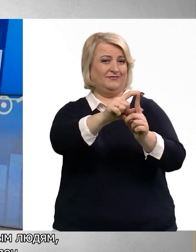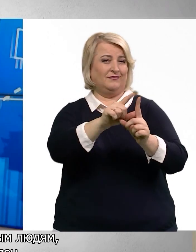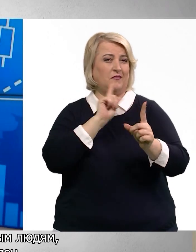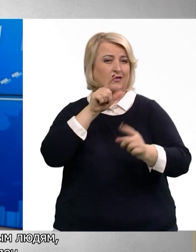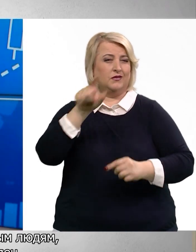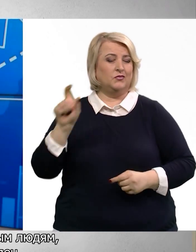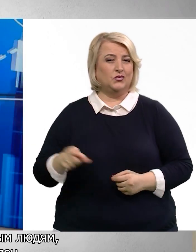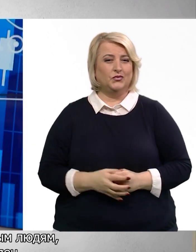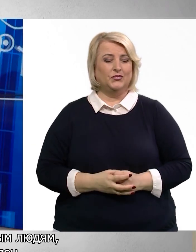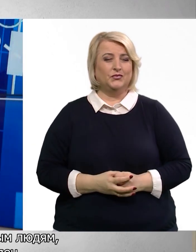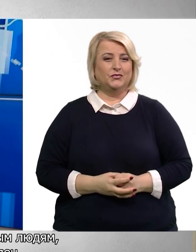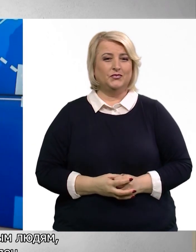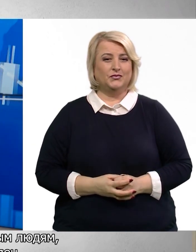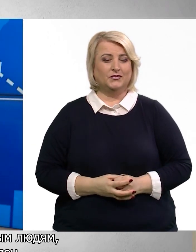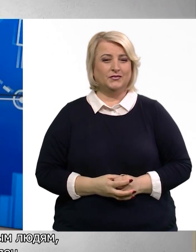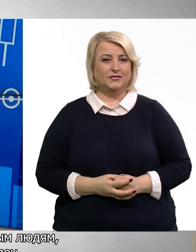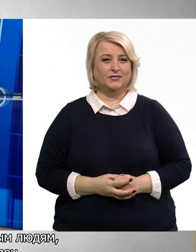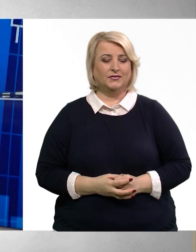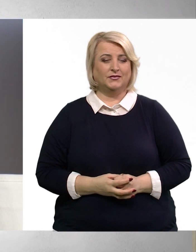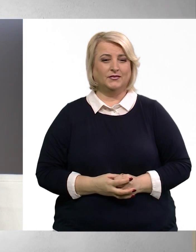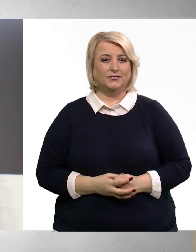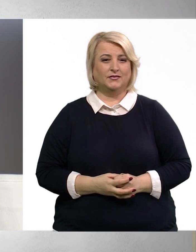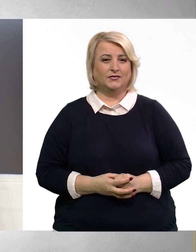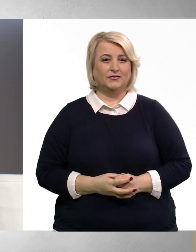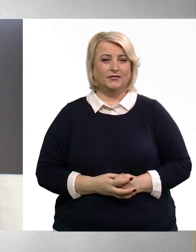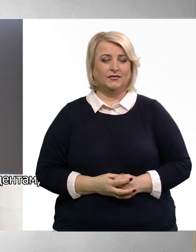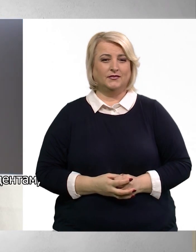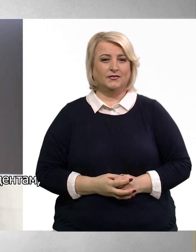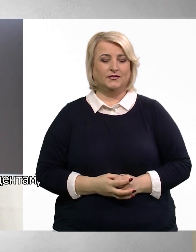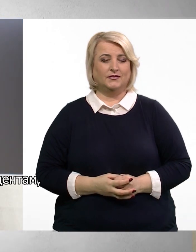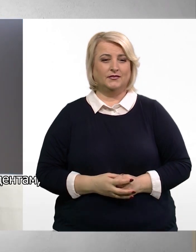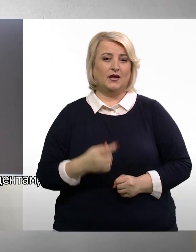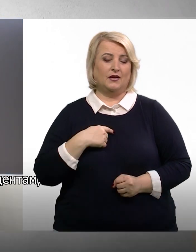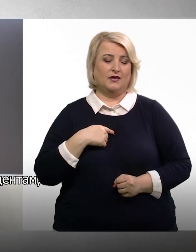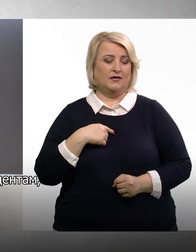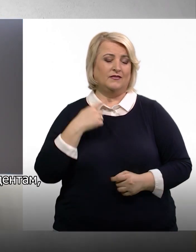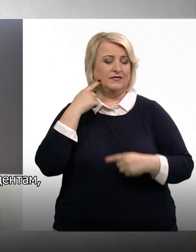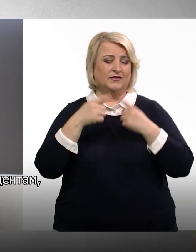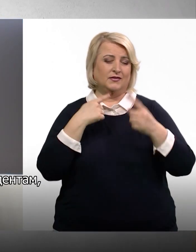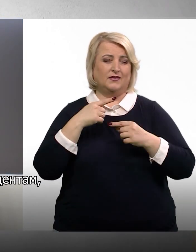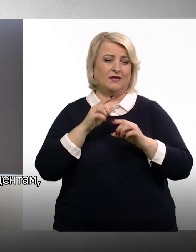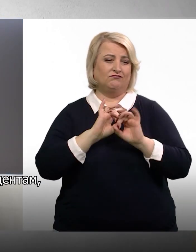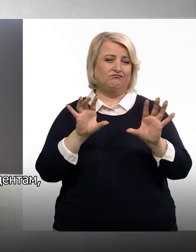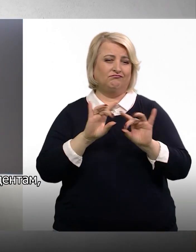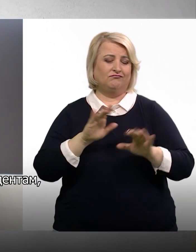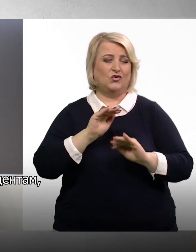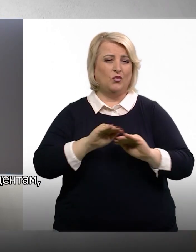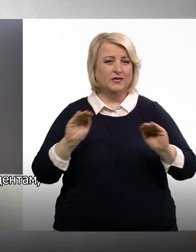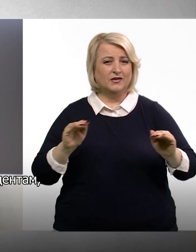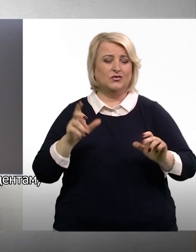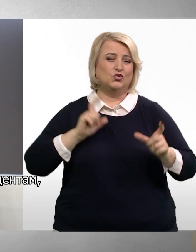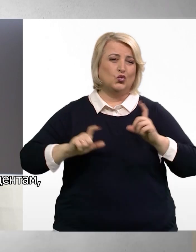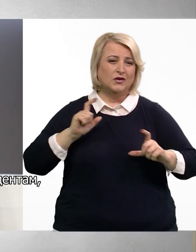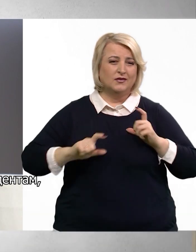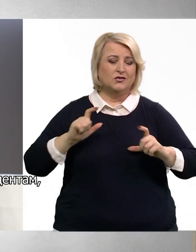tineri, să ajungeți la inima lor. Eu tot timpul le spun și copiilor, și